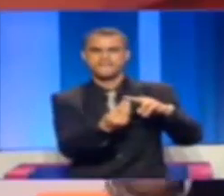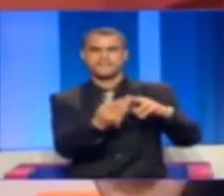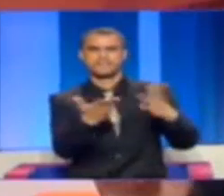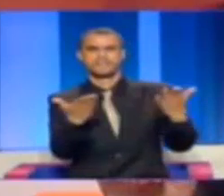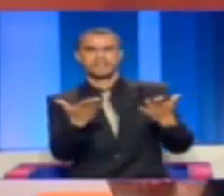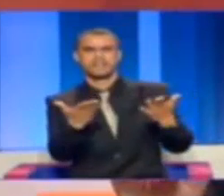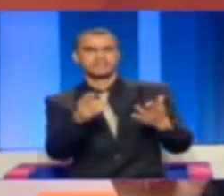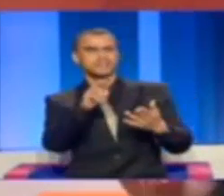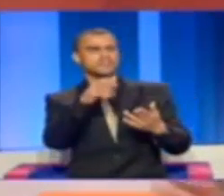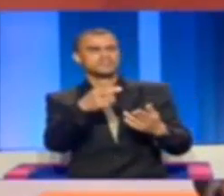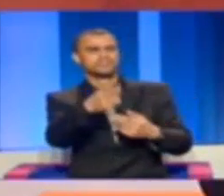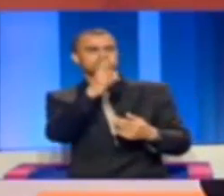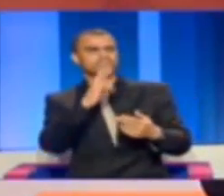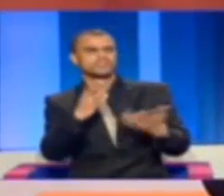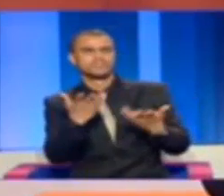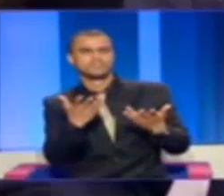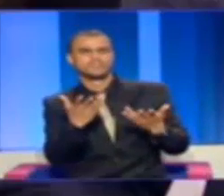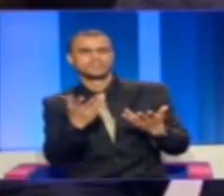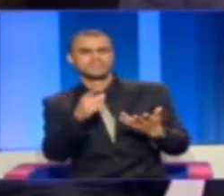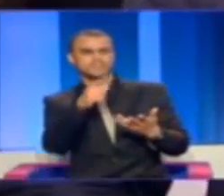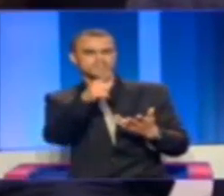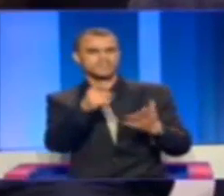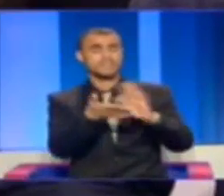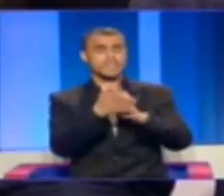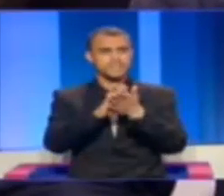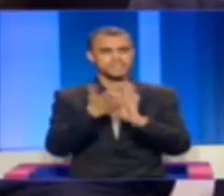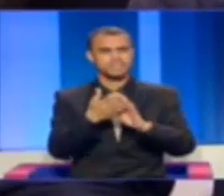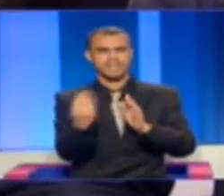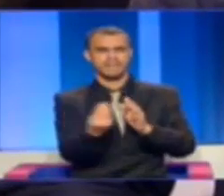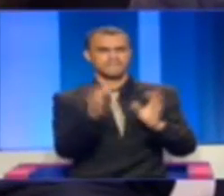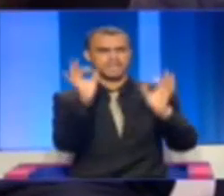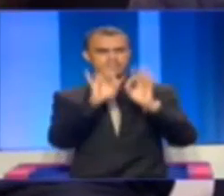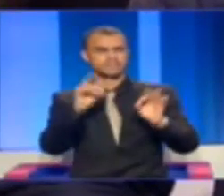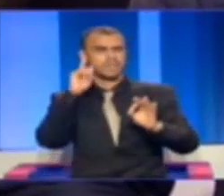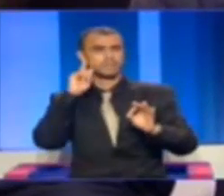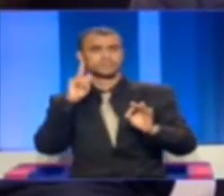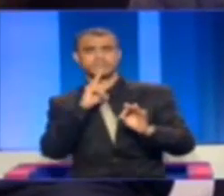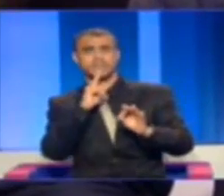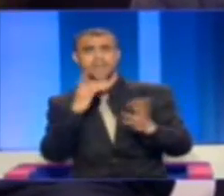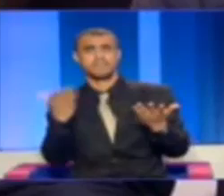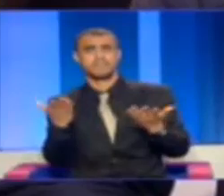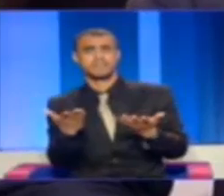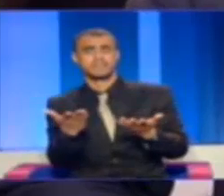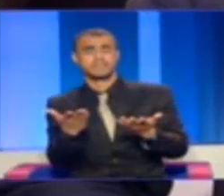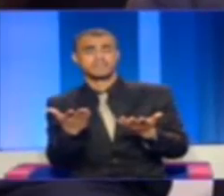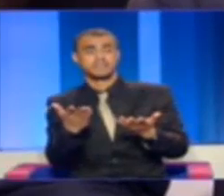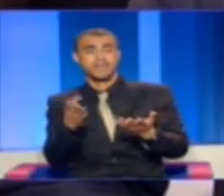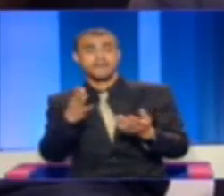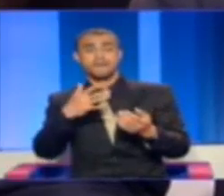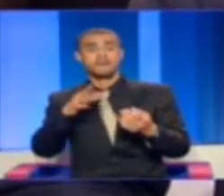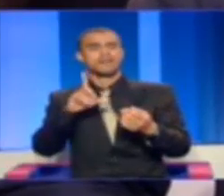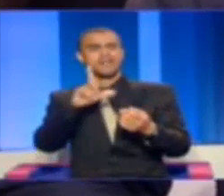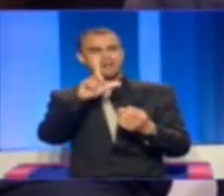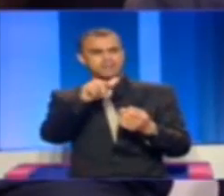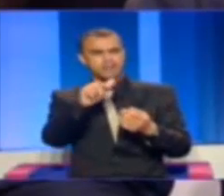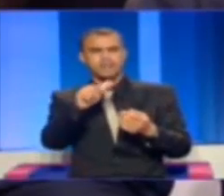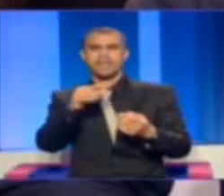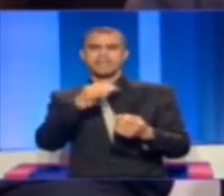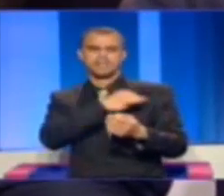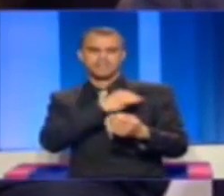عندهم الحالات وكيكونوا قابلة هذه الحالات للعلاج. نعم، جمعية أطفال بلا صمام هي جمعية طبية فيها جميع الكل